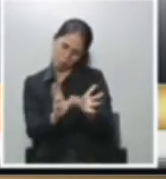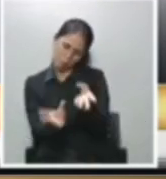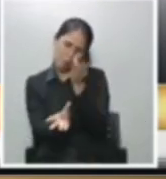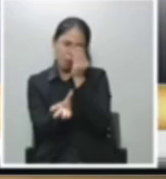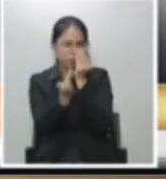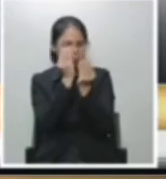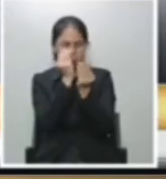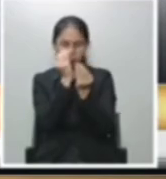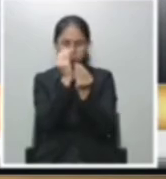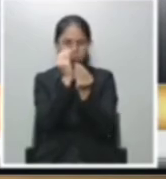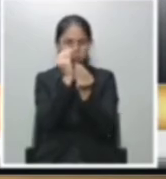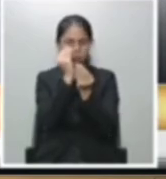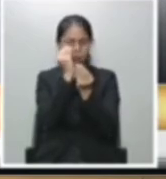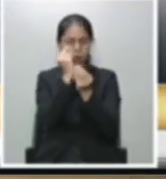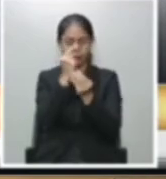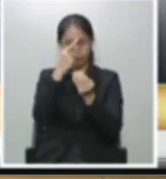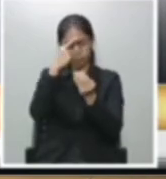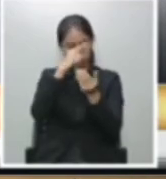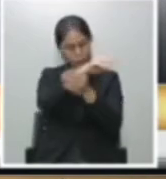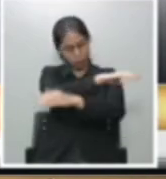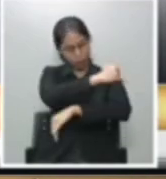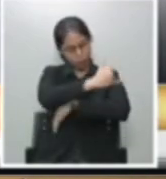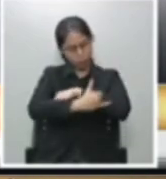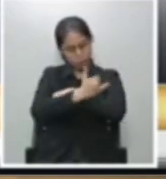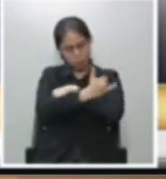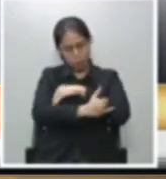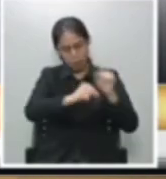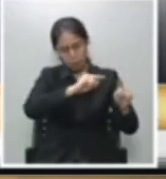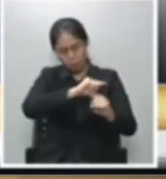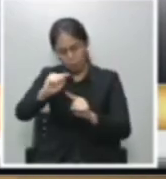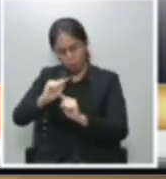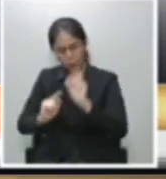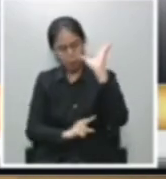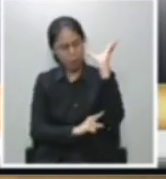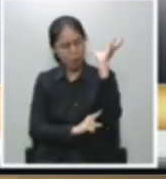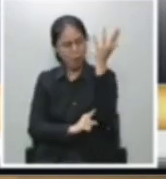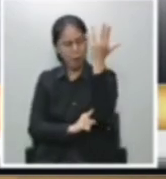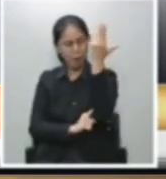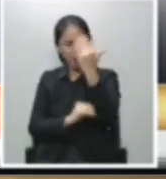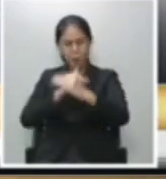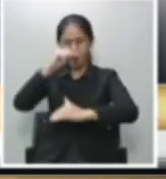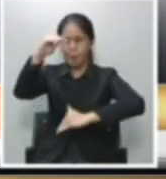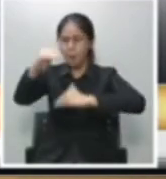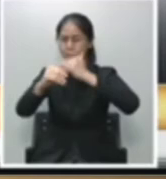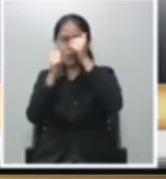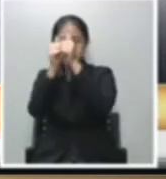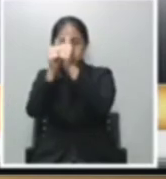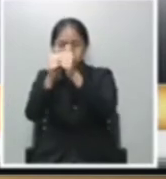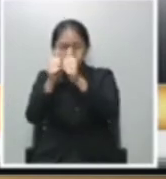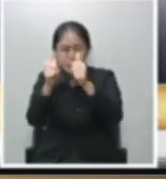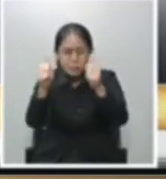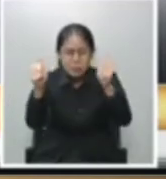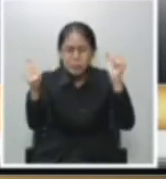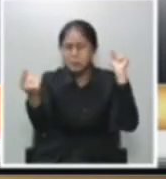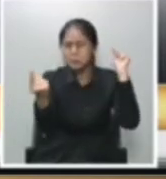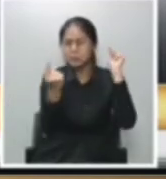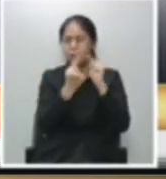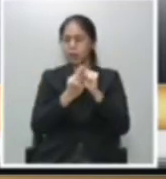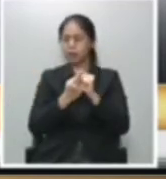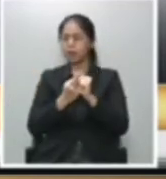ม่มีประเทศใดในโลกที่เจริญรุ่งเรืองและประชาชนอยู่ดียินดีจากการยึดอำน